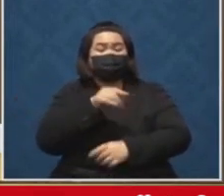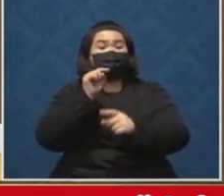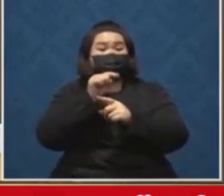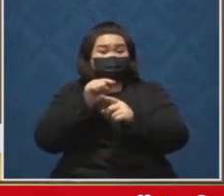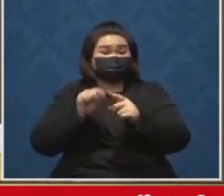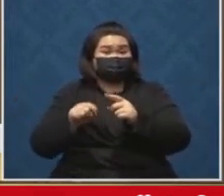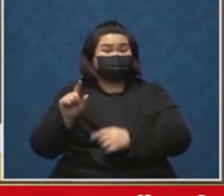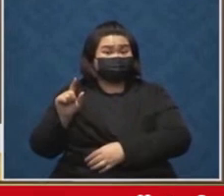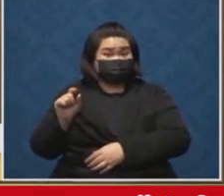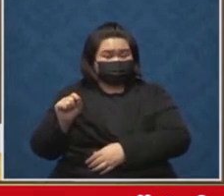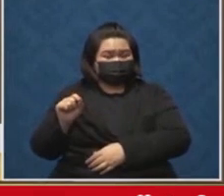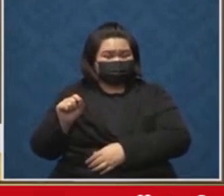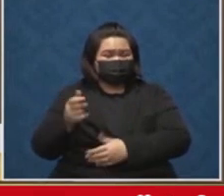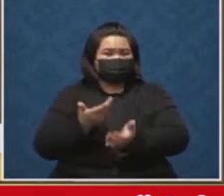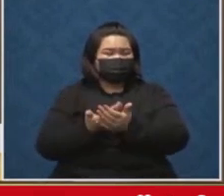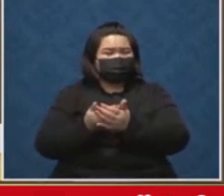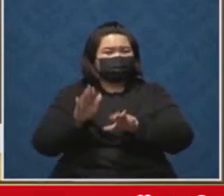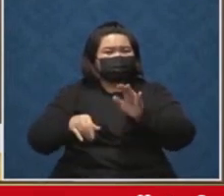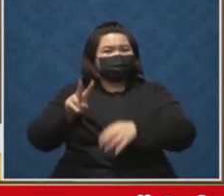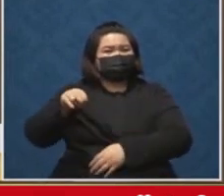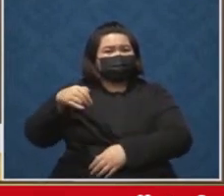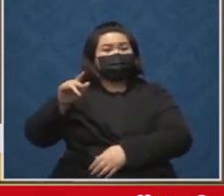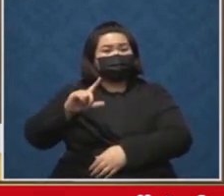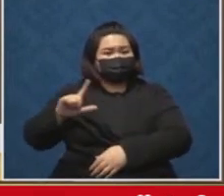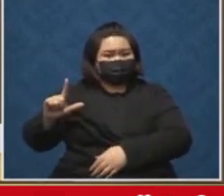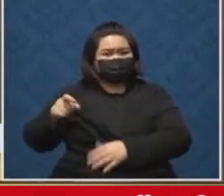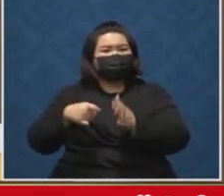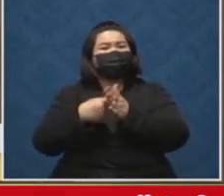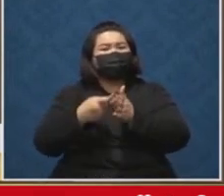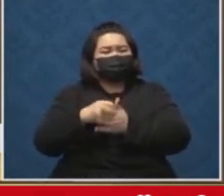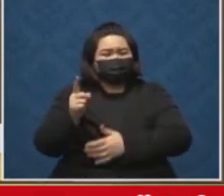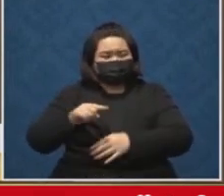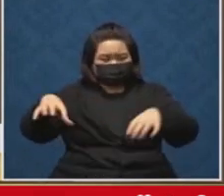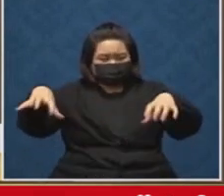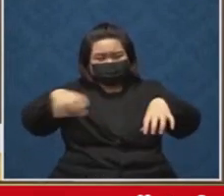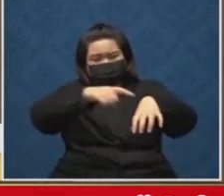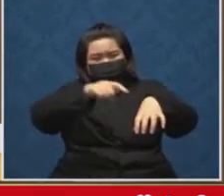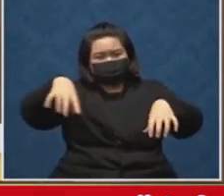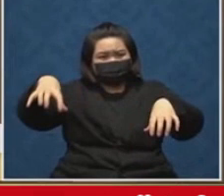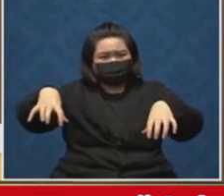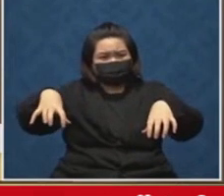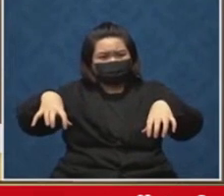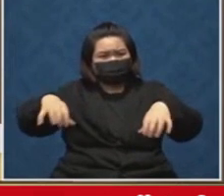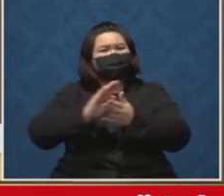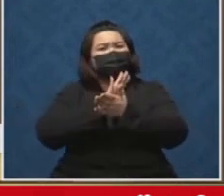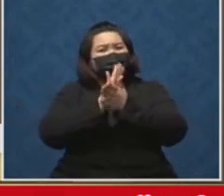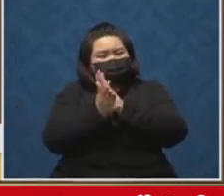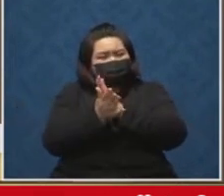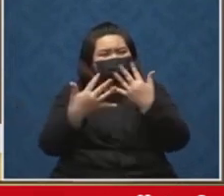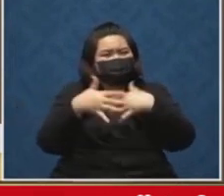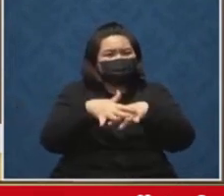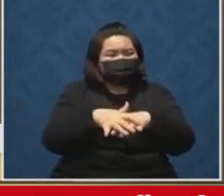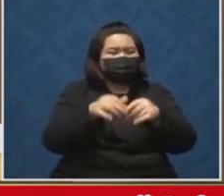20คือ 2,000 กว่าล้านเนี่ยเพราะว่ากรมนี้ไม่ปรับตัวเข้ากับหมู่บ้าน